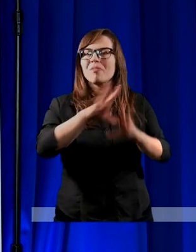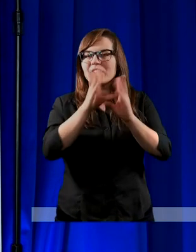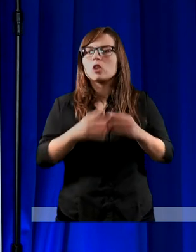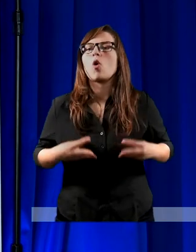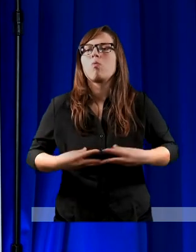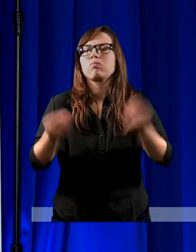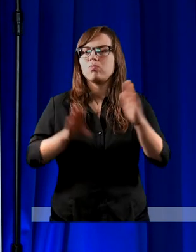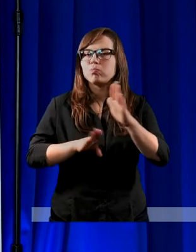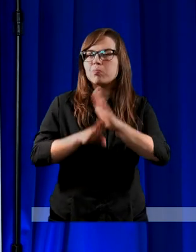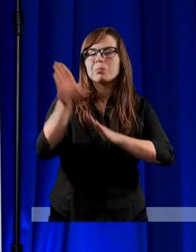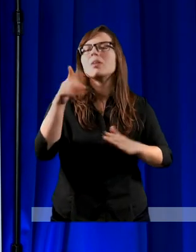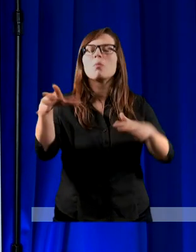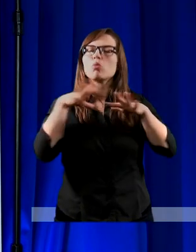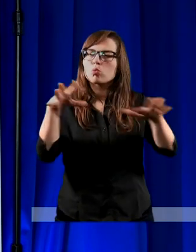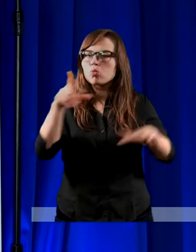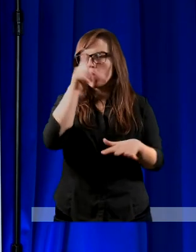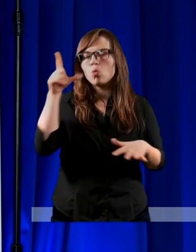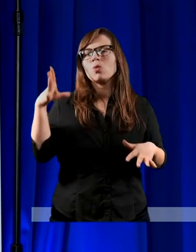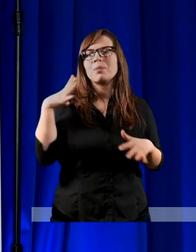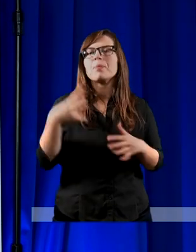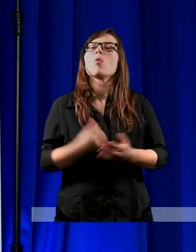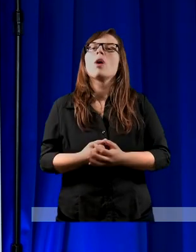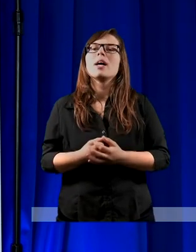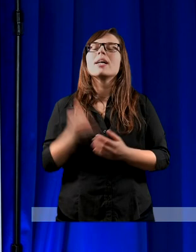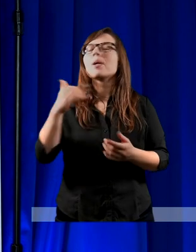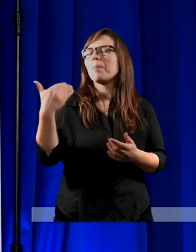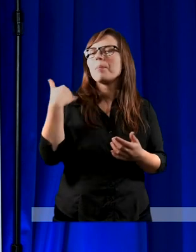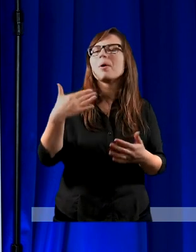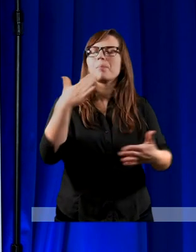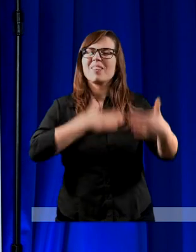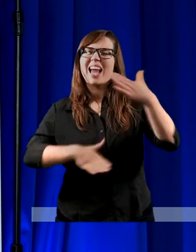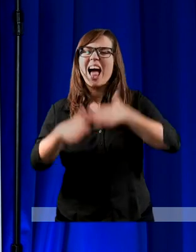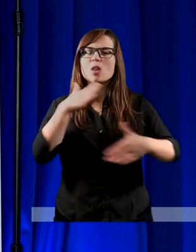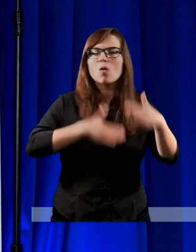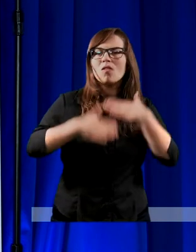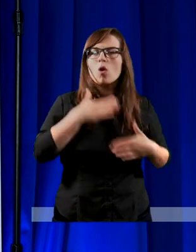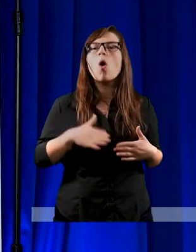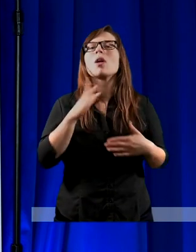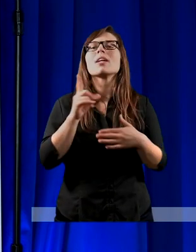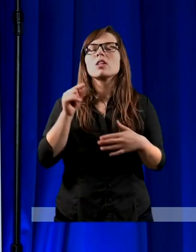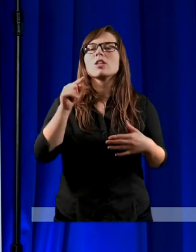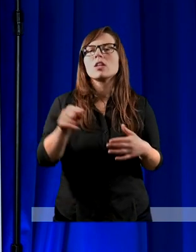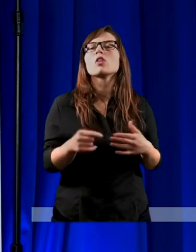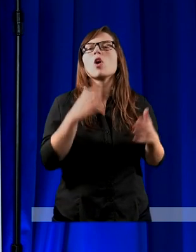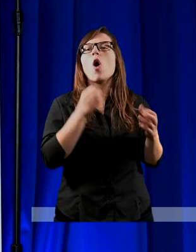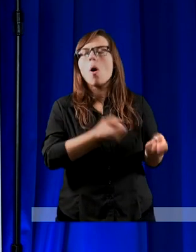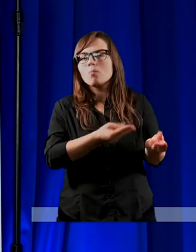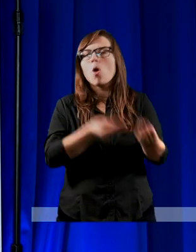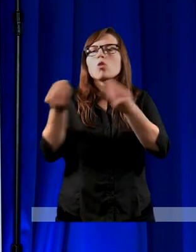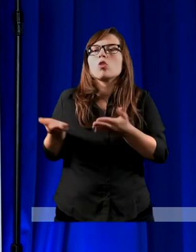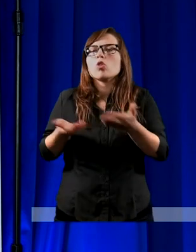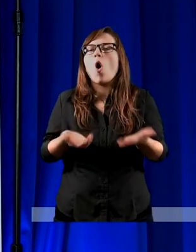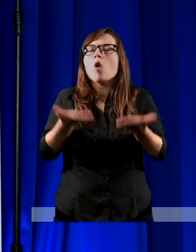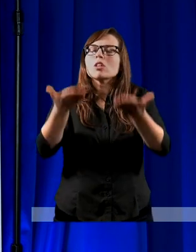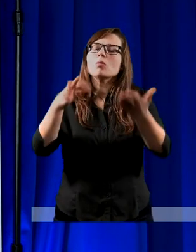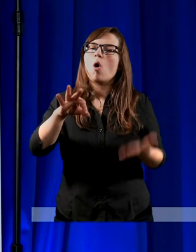rozwijało. Było bardzo dużo ludzi i byłem bardzo zadowolony, bo to podnosiło moją